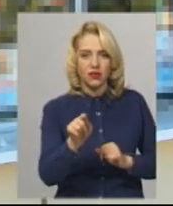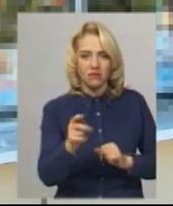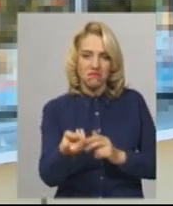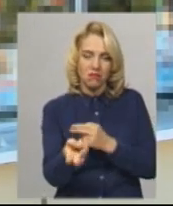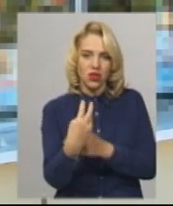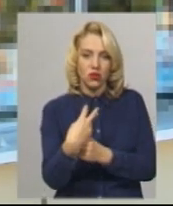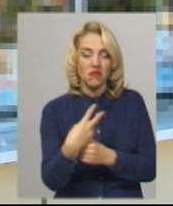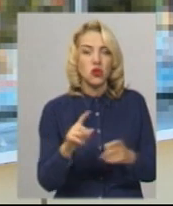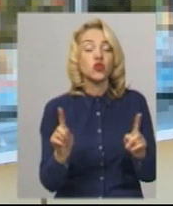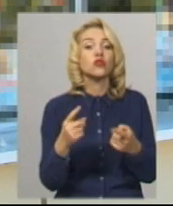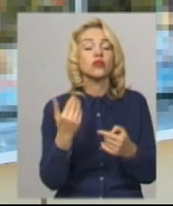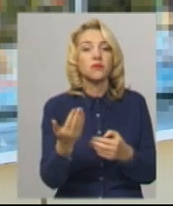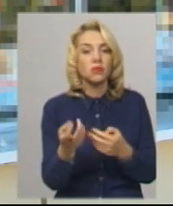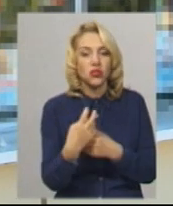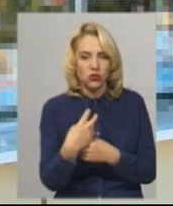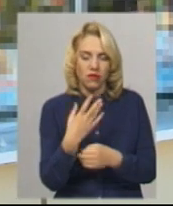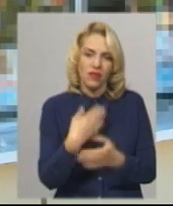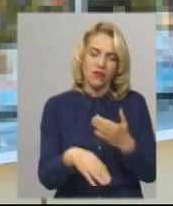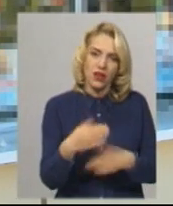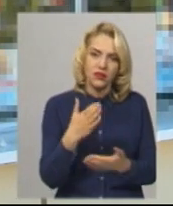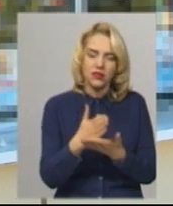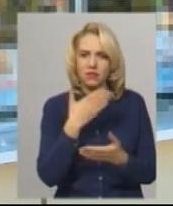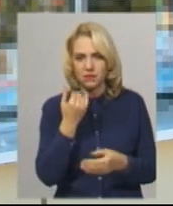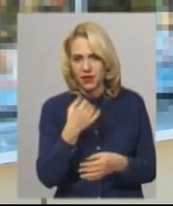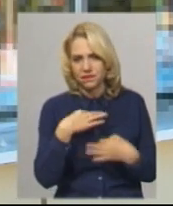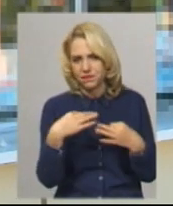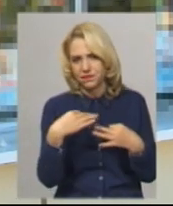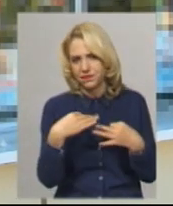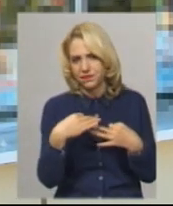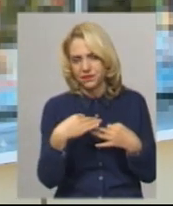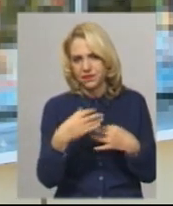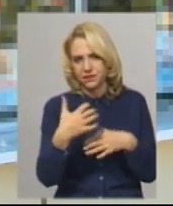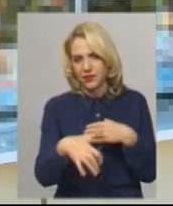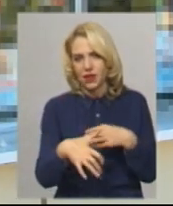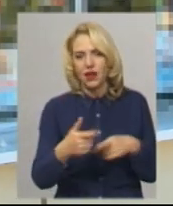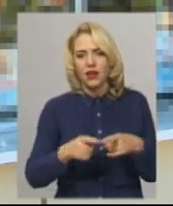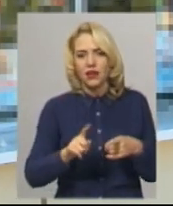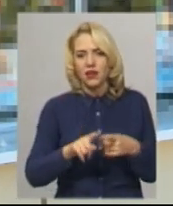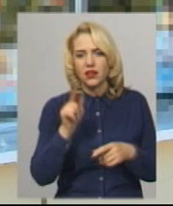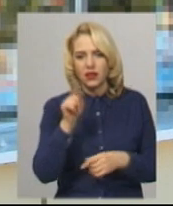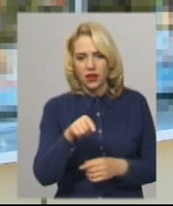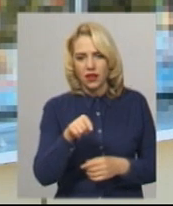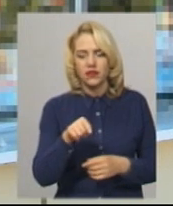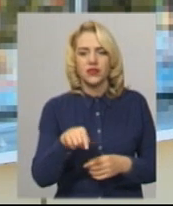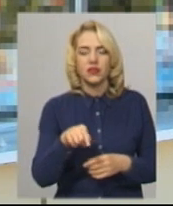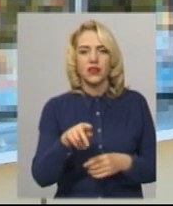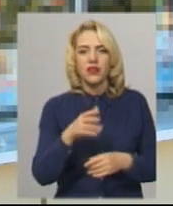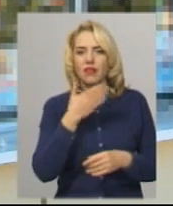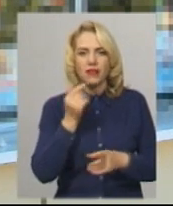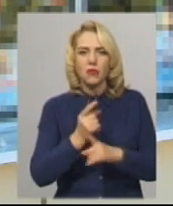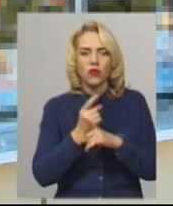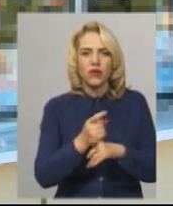ти прийшов. Чого ти прийшов, значить, ти інвалід, не інвалід, ніхто на тебе не звертає уваги. Даже не проведе до дверей або